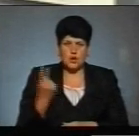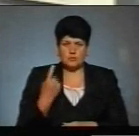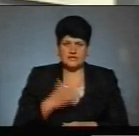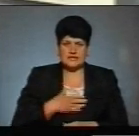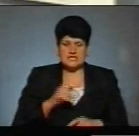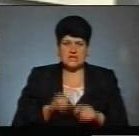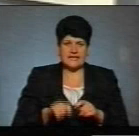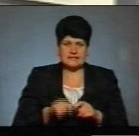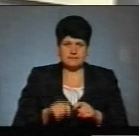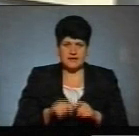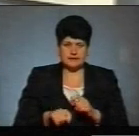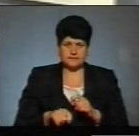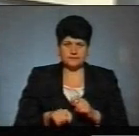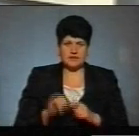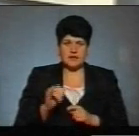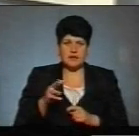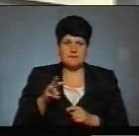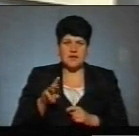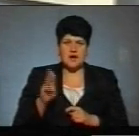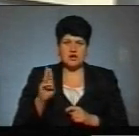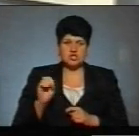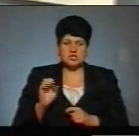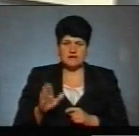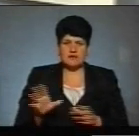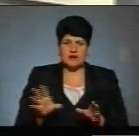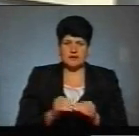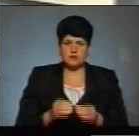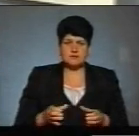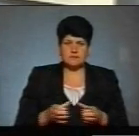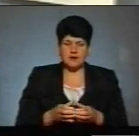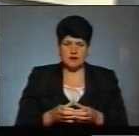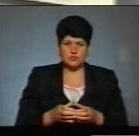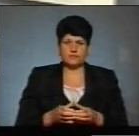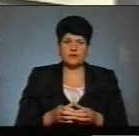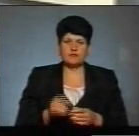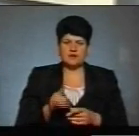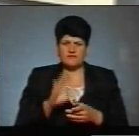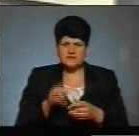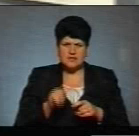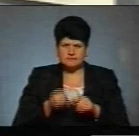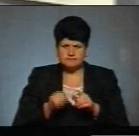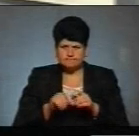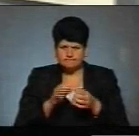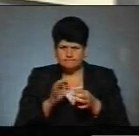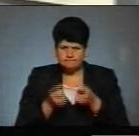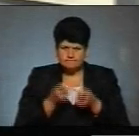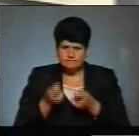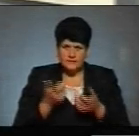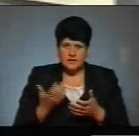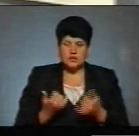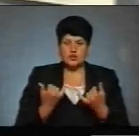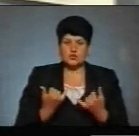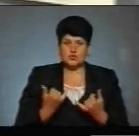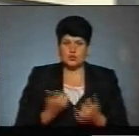експерт, це Ємяшев Олег Вікторович, разом з бригадою анестезіологів, вони все детально всі перевірили. От ми вже